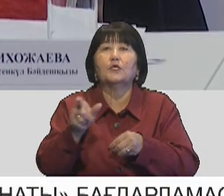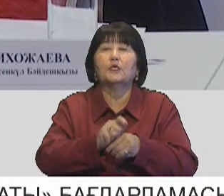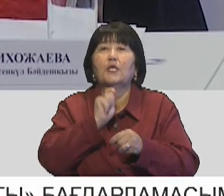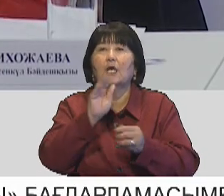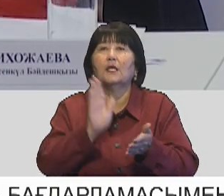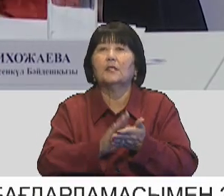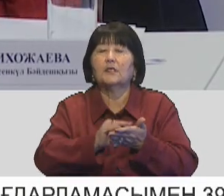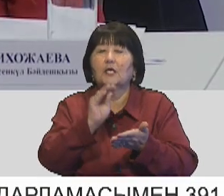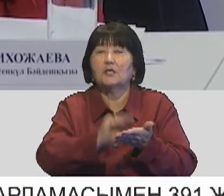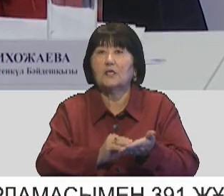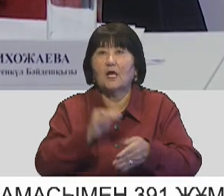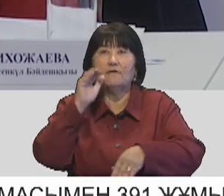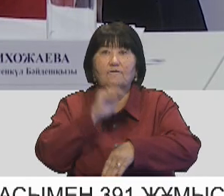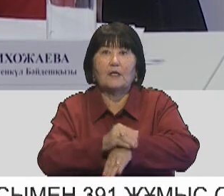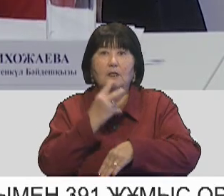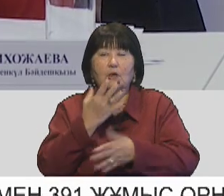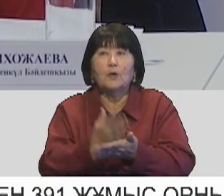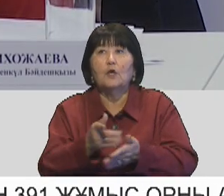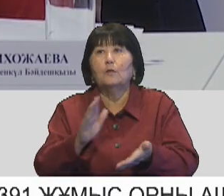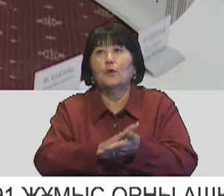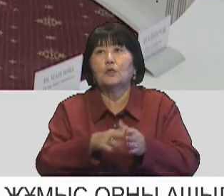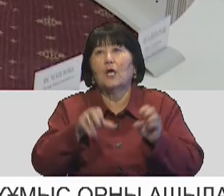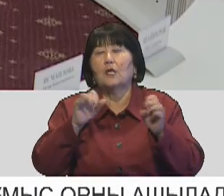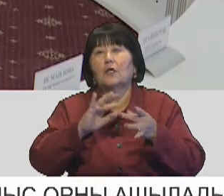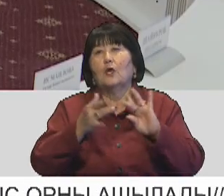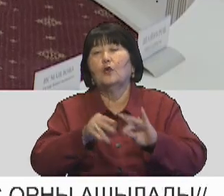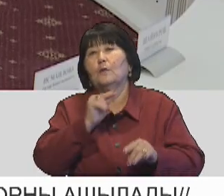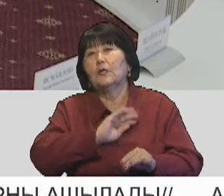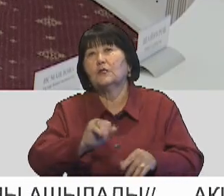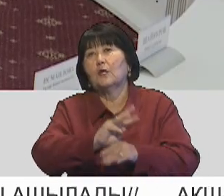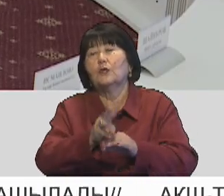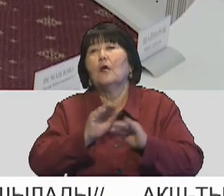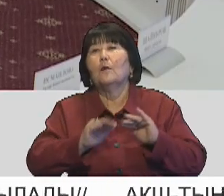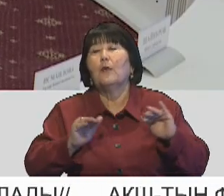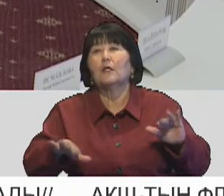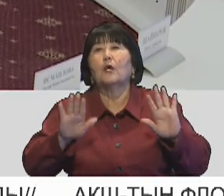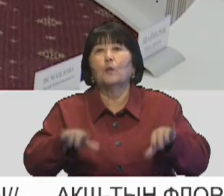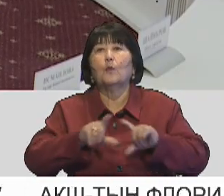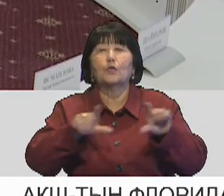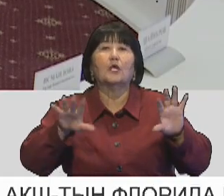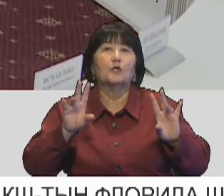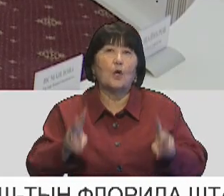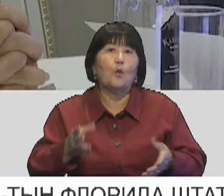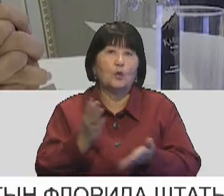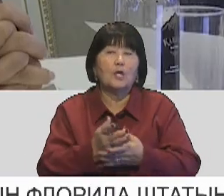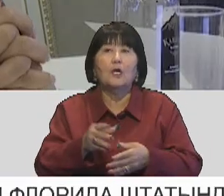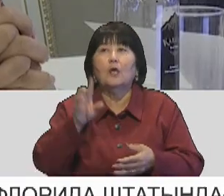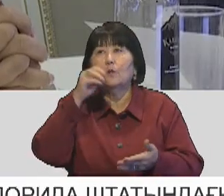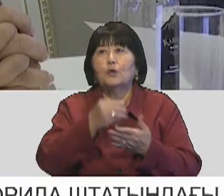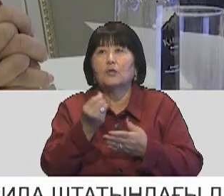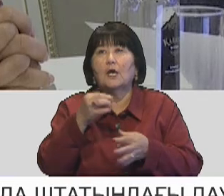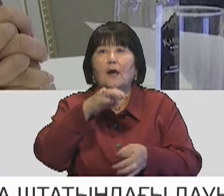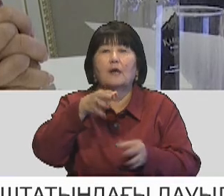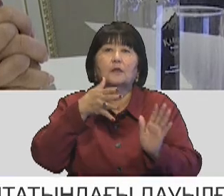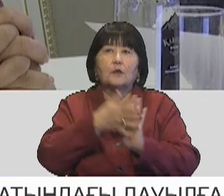жазылған фактілерде мәлім болды. Бұл жағдай арнаулы әлеуметтік қызметтер көрсету балалар орталығында орын алған. Бюджет қаражатын артығымен